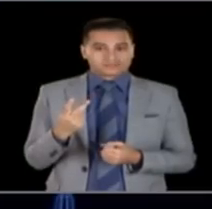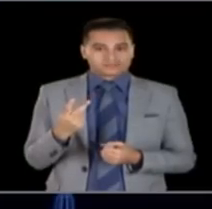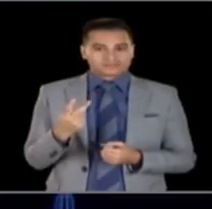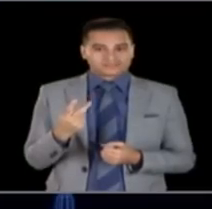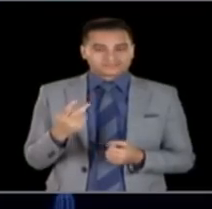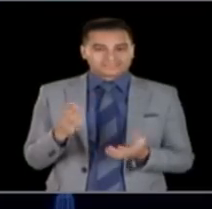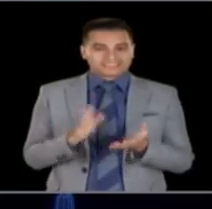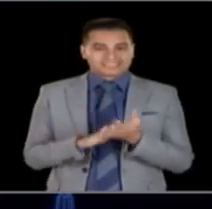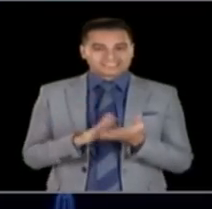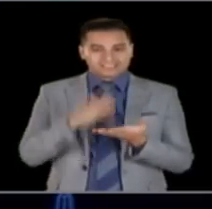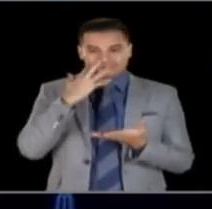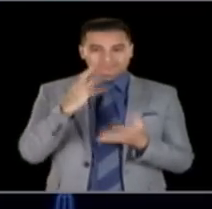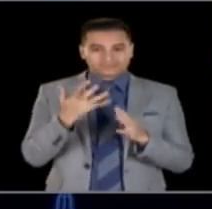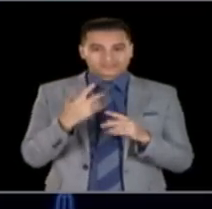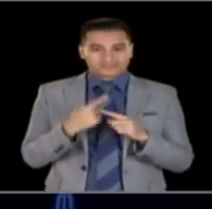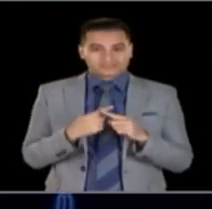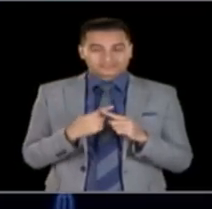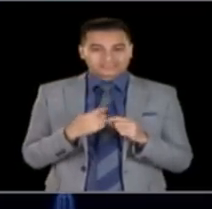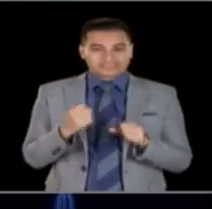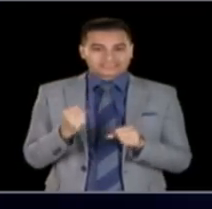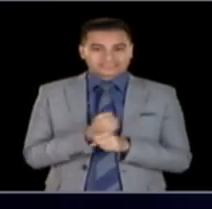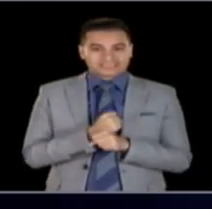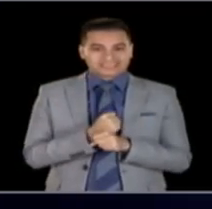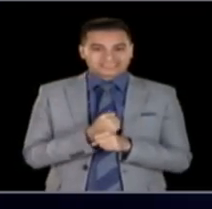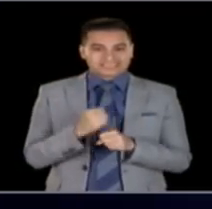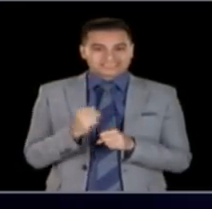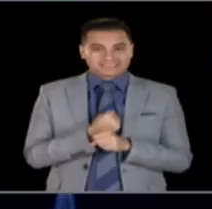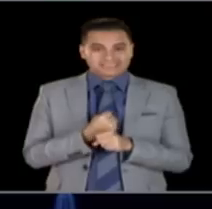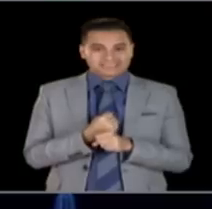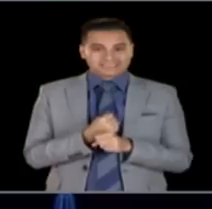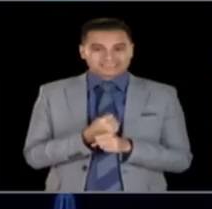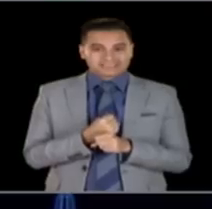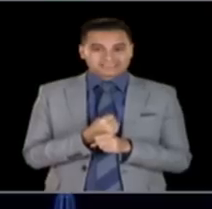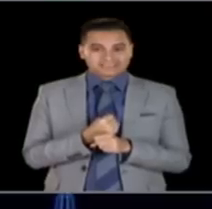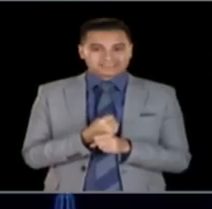غلط. غلط. غلط غلط. يوسف إجابتك كام؟